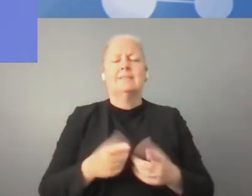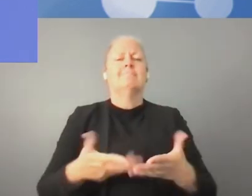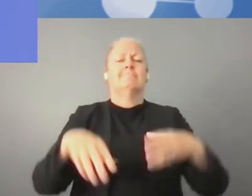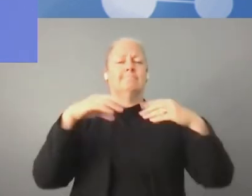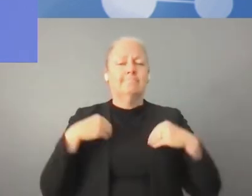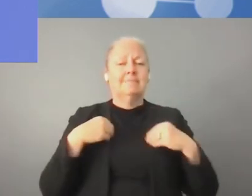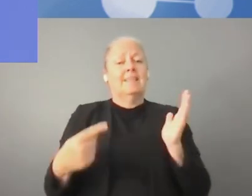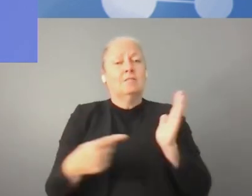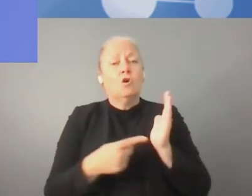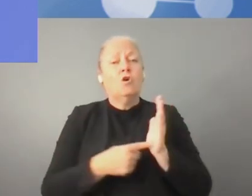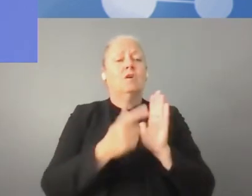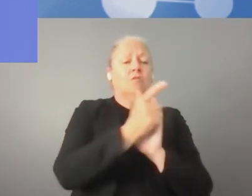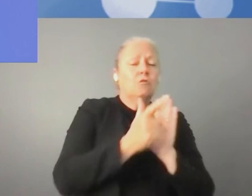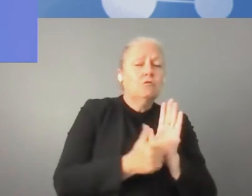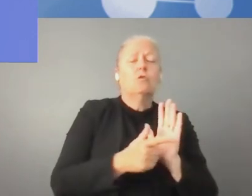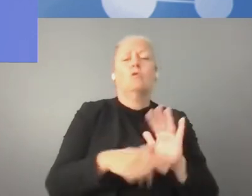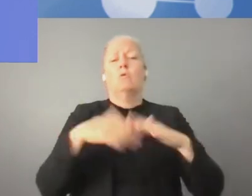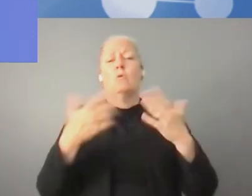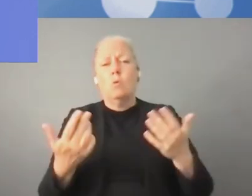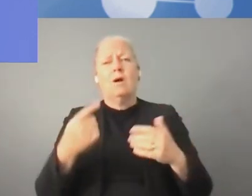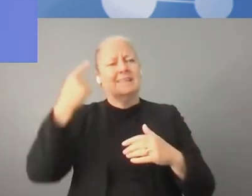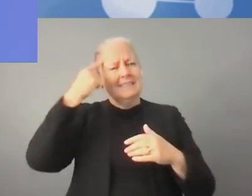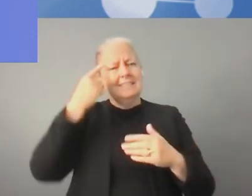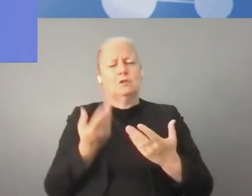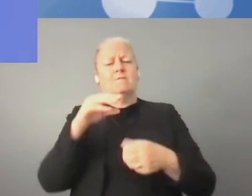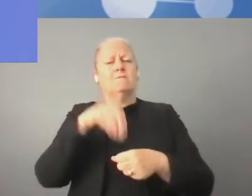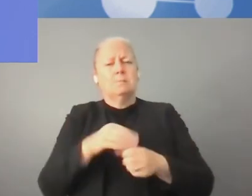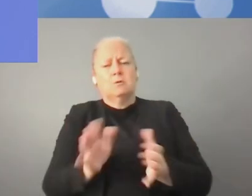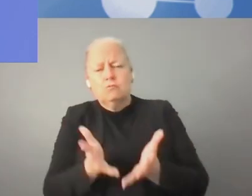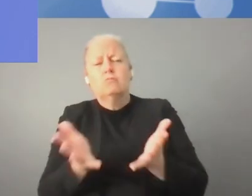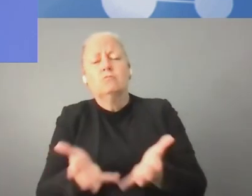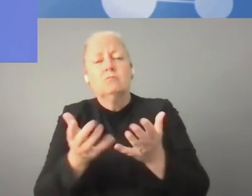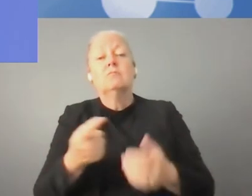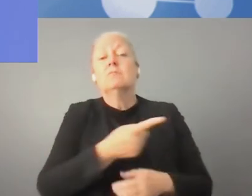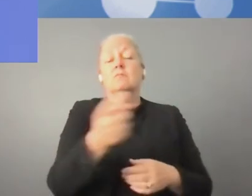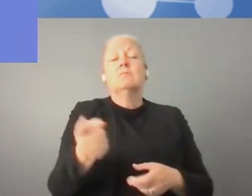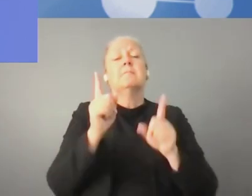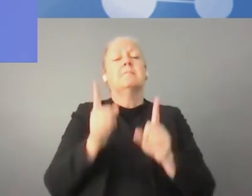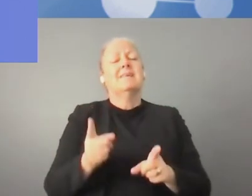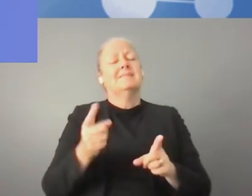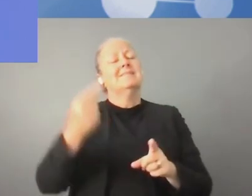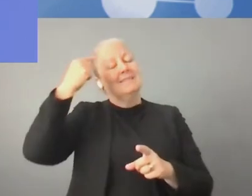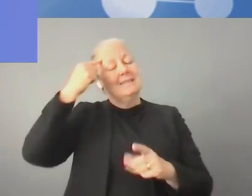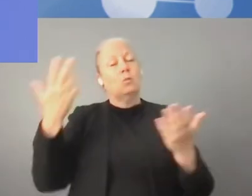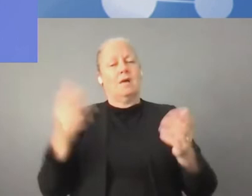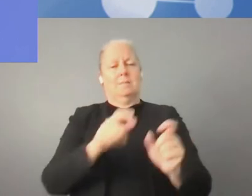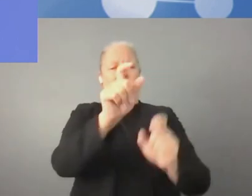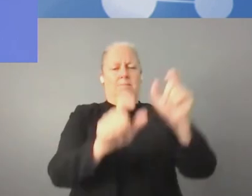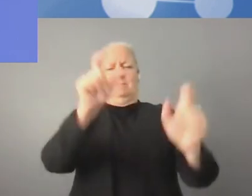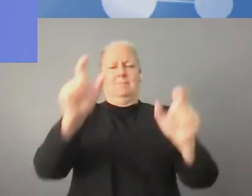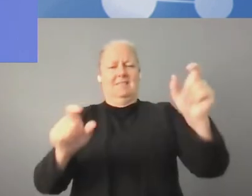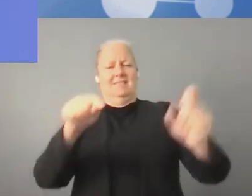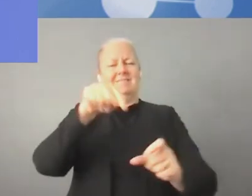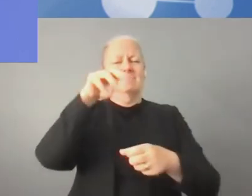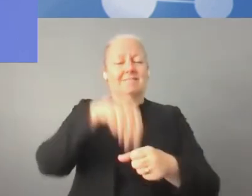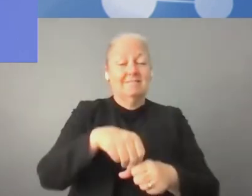常确定的，数字的创新和改革一定会继续，我们应该更加的有